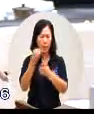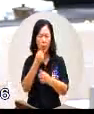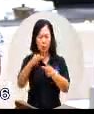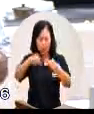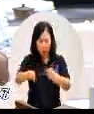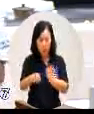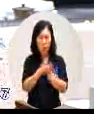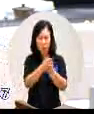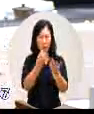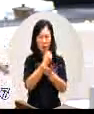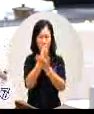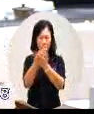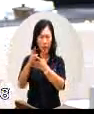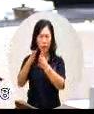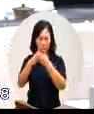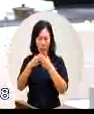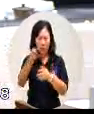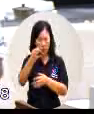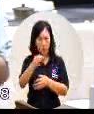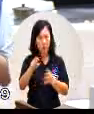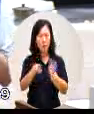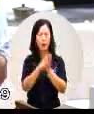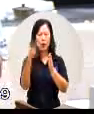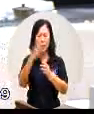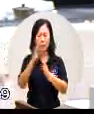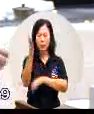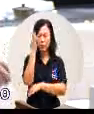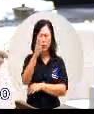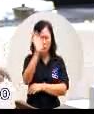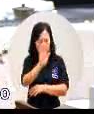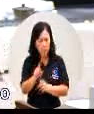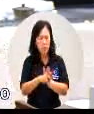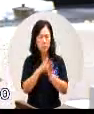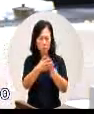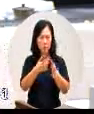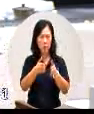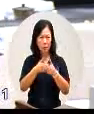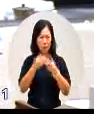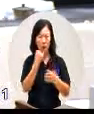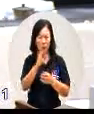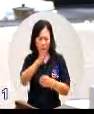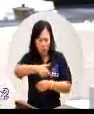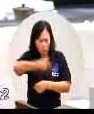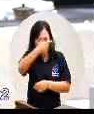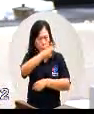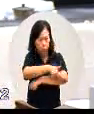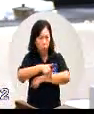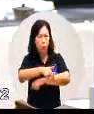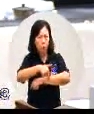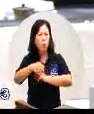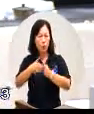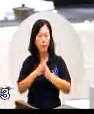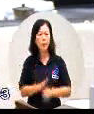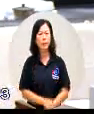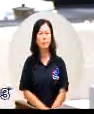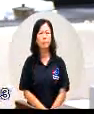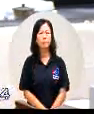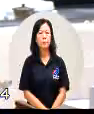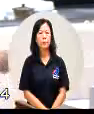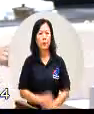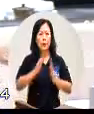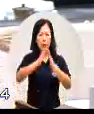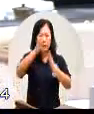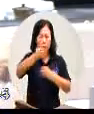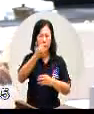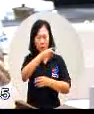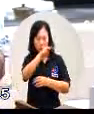交通便利所需的经费，还有政府的形象，这拢我需要早日来规划哦。市长，你个等下看